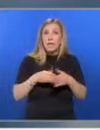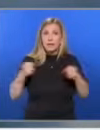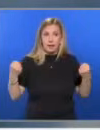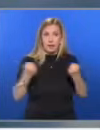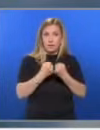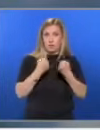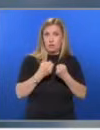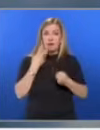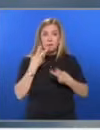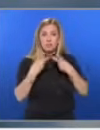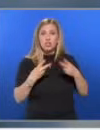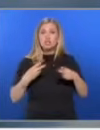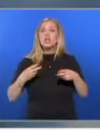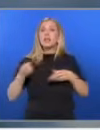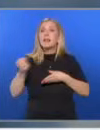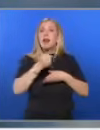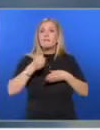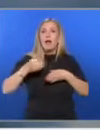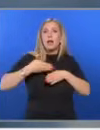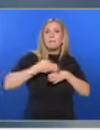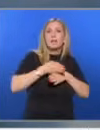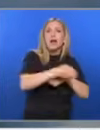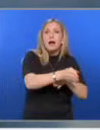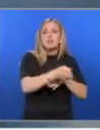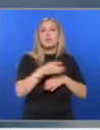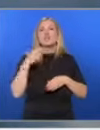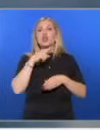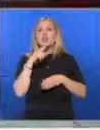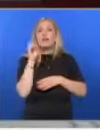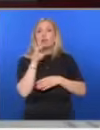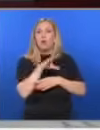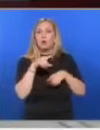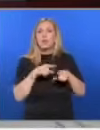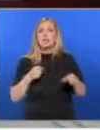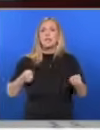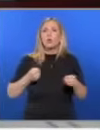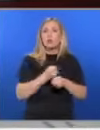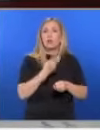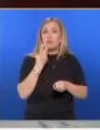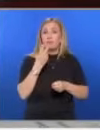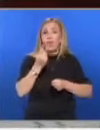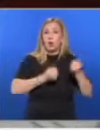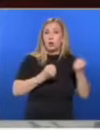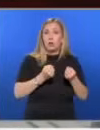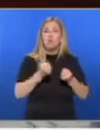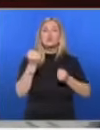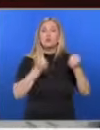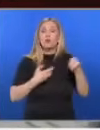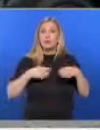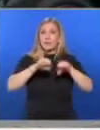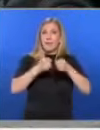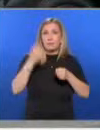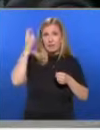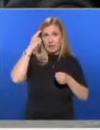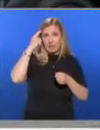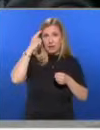ватмана. Вижда се, че трамвай 23 минава на червено с висока скорост и удря две коли. Шофьорът на едната е с травми на